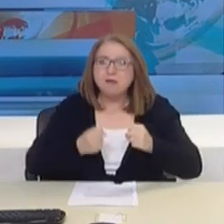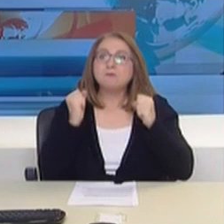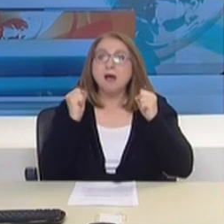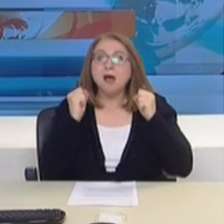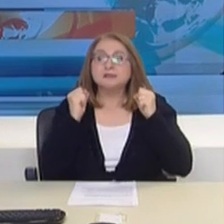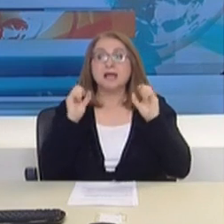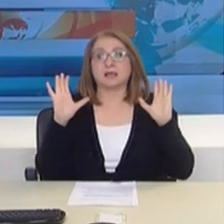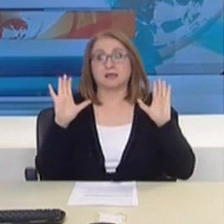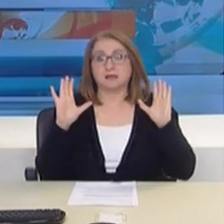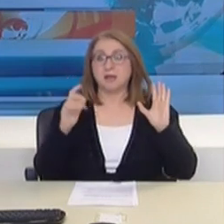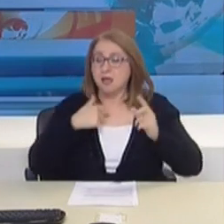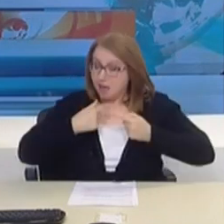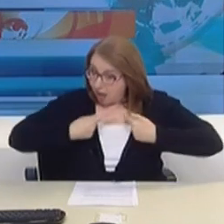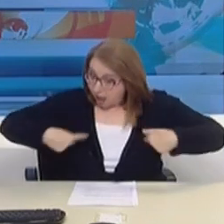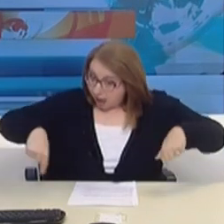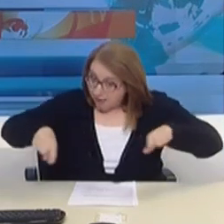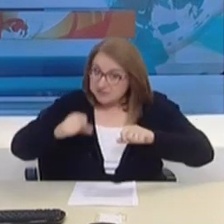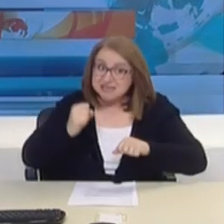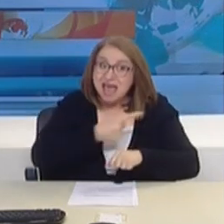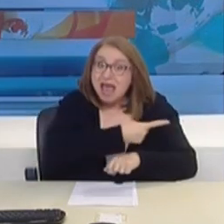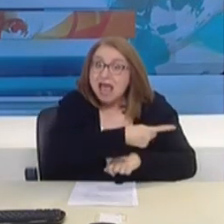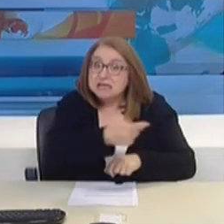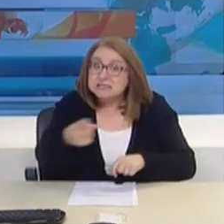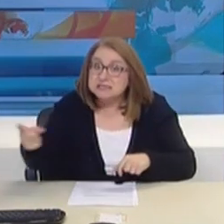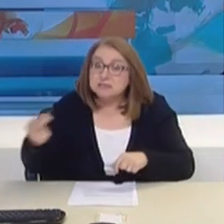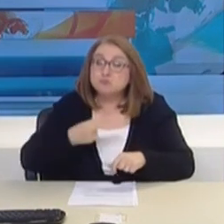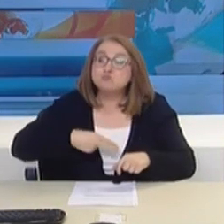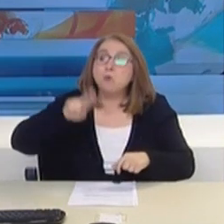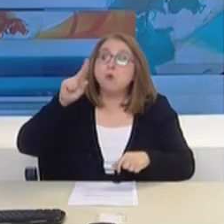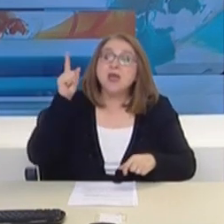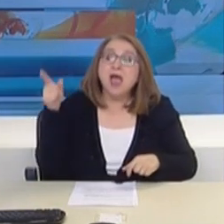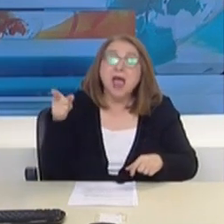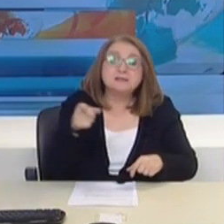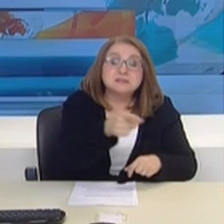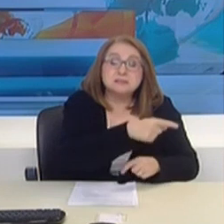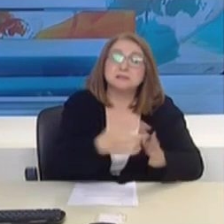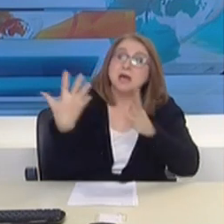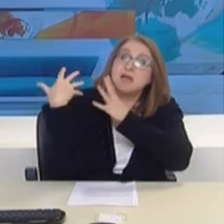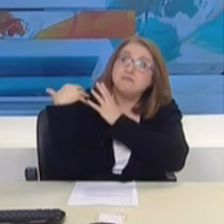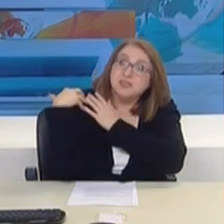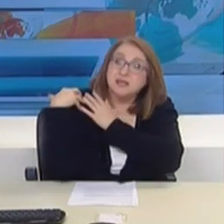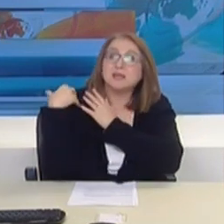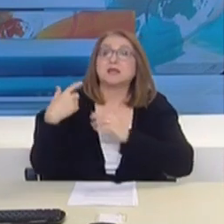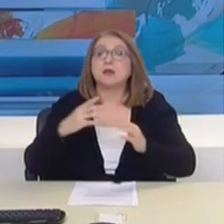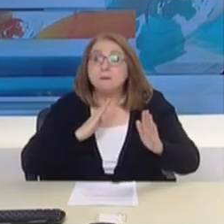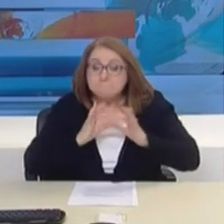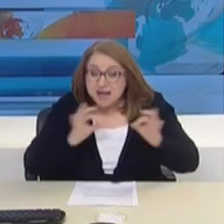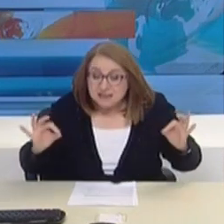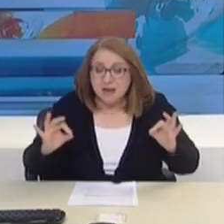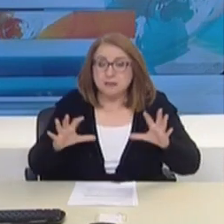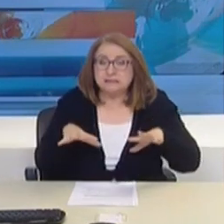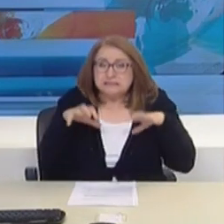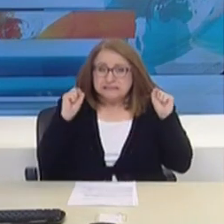μας και κυρίως στο χέρι σας με τα μέτρα κοινωνικής ευθύνης και ατομικής προστασίας και τον τρόπο με